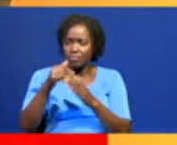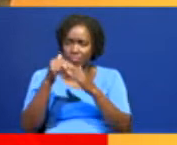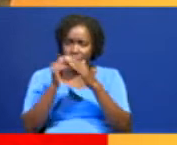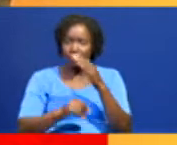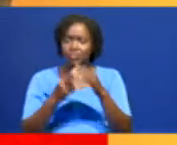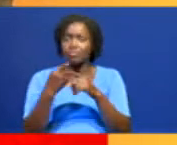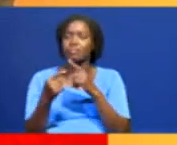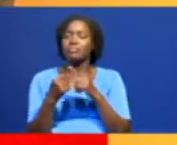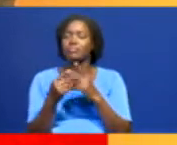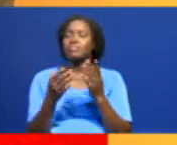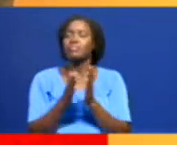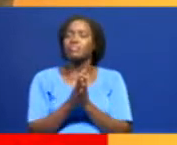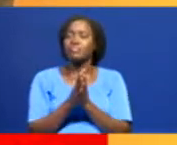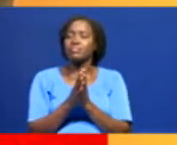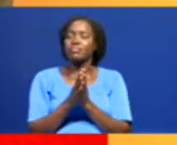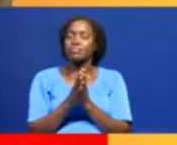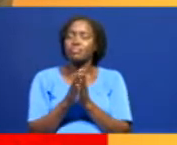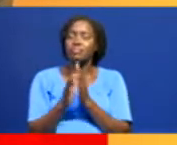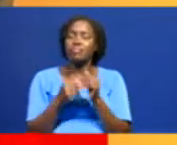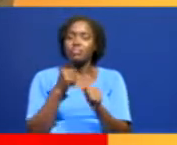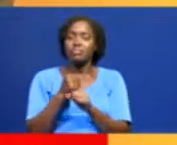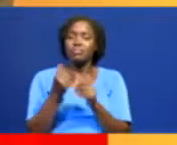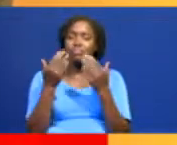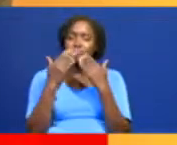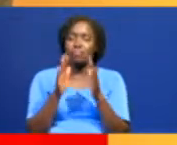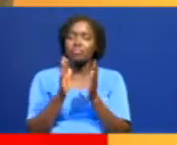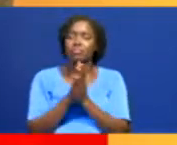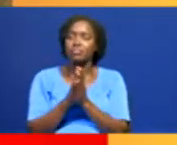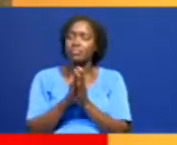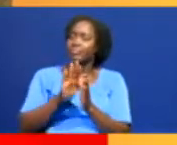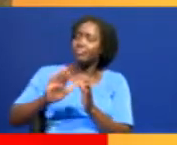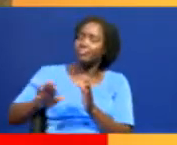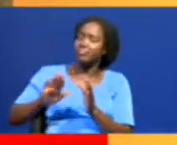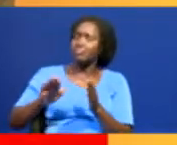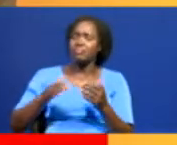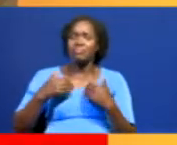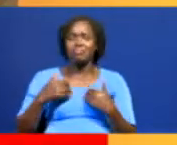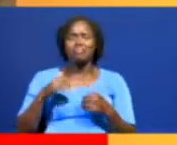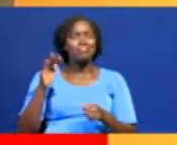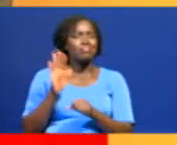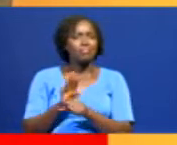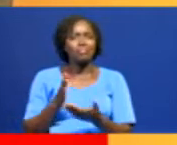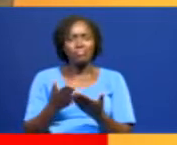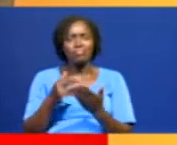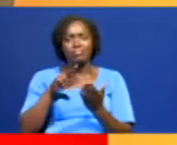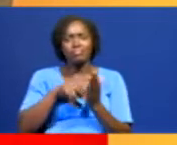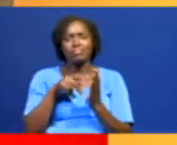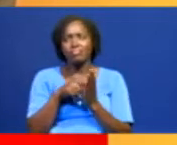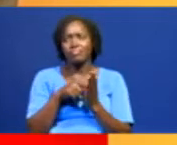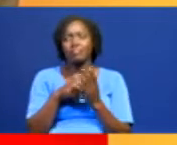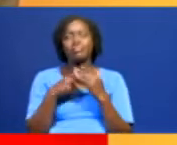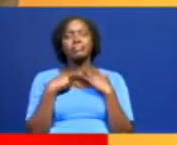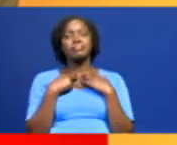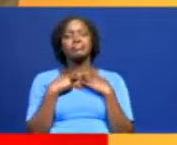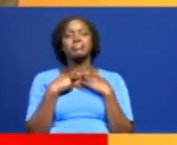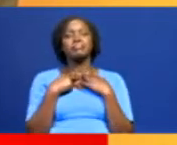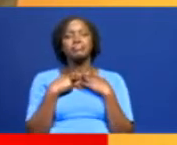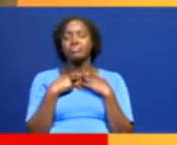mmoja. Ilikuwa ni kwamba mwaka inapita unaambiwa kwamba una areas mamilioni, kwa hivyo kuna projects zilikuwa zimekwama